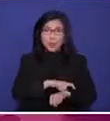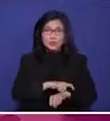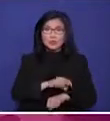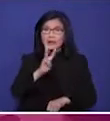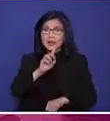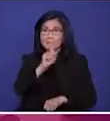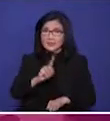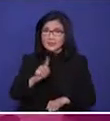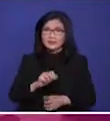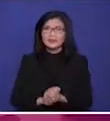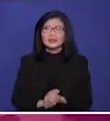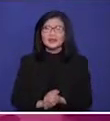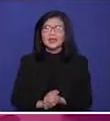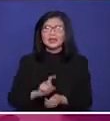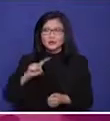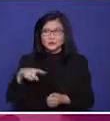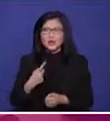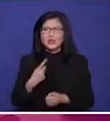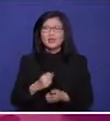menit dimulai saat Anda berbicara.